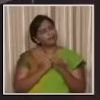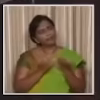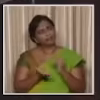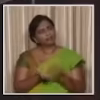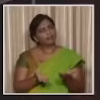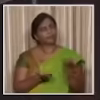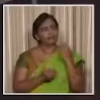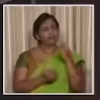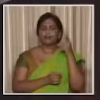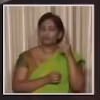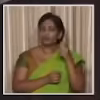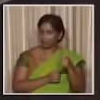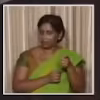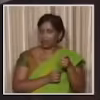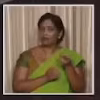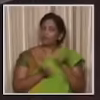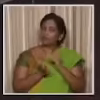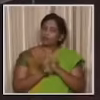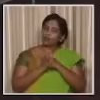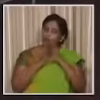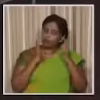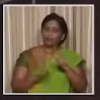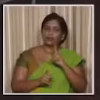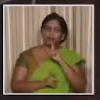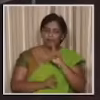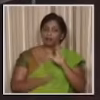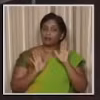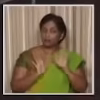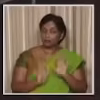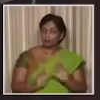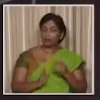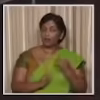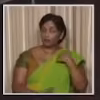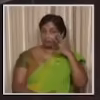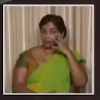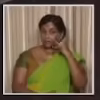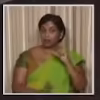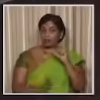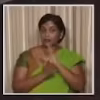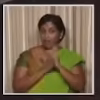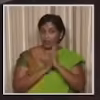තමුනාස්සල තව කියන්න. තමුනාස්සල තව ඕනේ දෙයක් කියන්න. හැබැයි මතක තියාගන්න